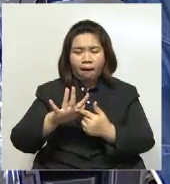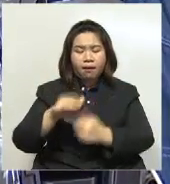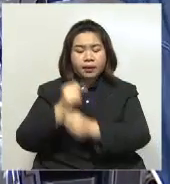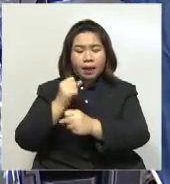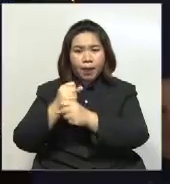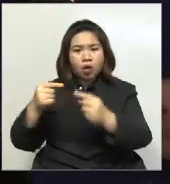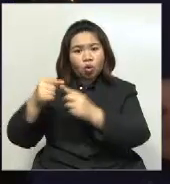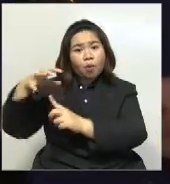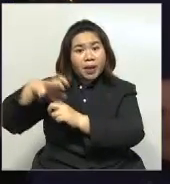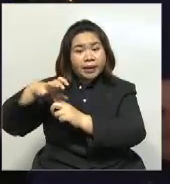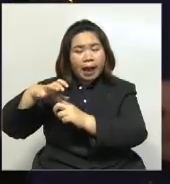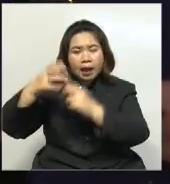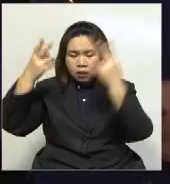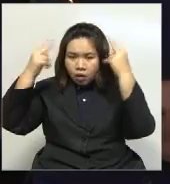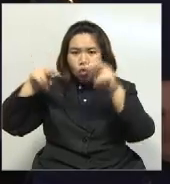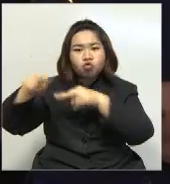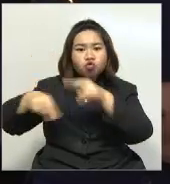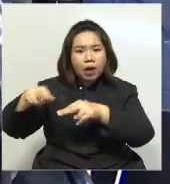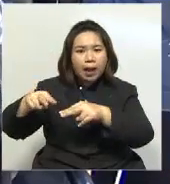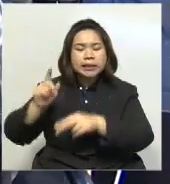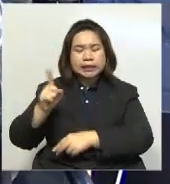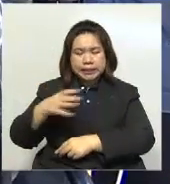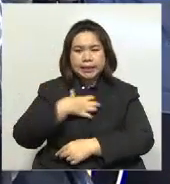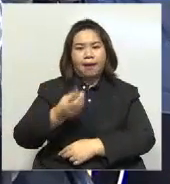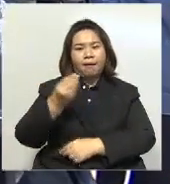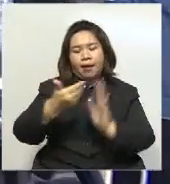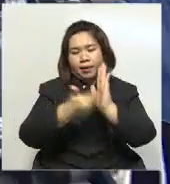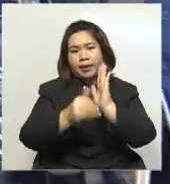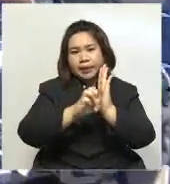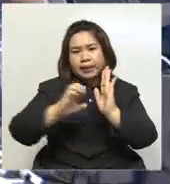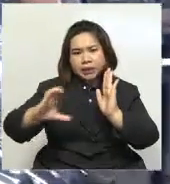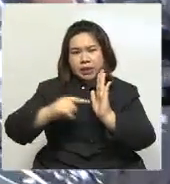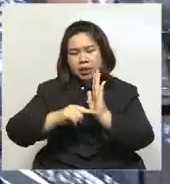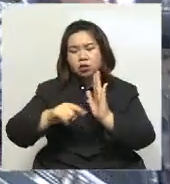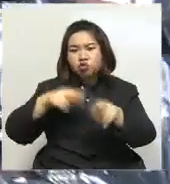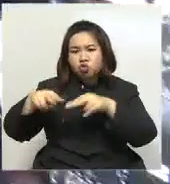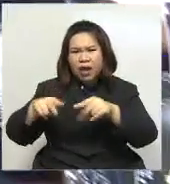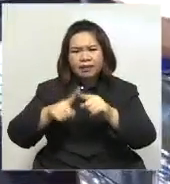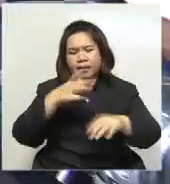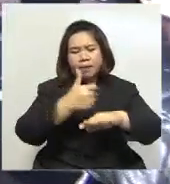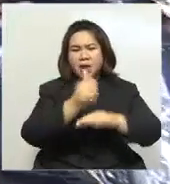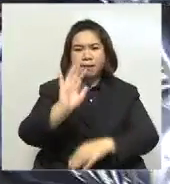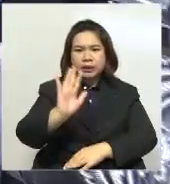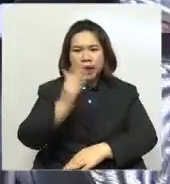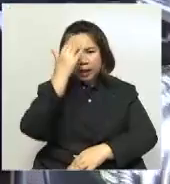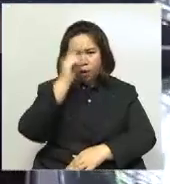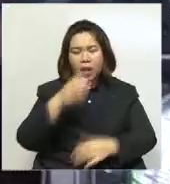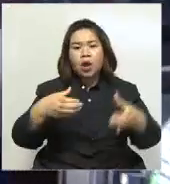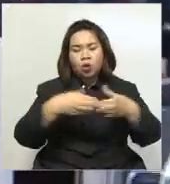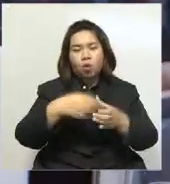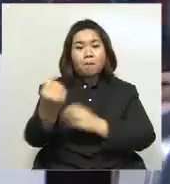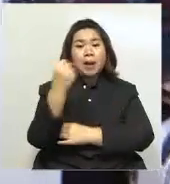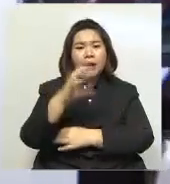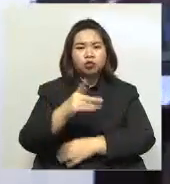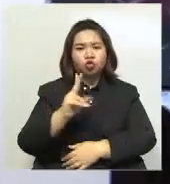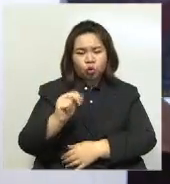การให้เข้ามาพัฒนาพื้นที่และดูแลเรื่องระเบียงเศรษฐกิจภาคตะวันออกไม่ได้มีเหตุผลทางการเมืองเพราะว่าพรรคพลังชนก็เข้ามาช่วยงานรัฐบ